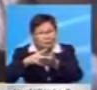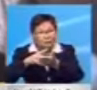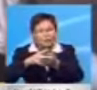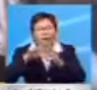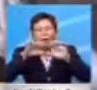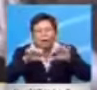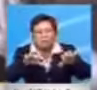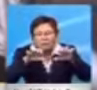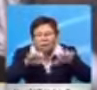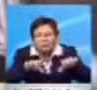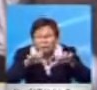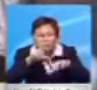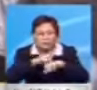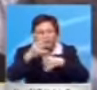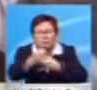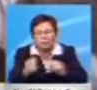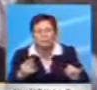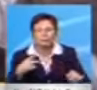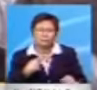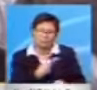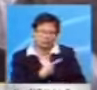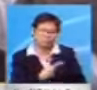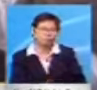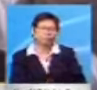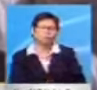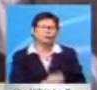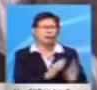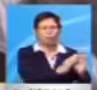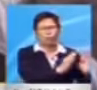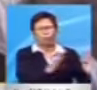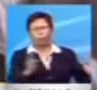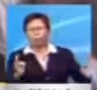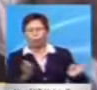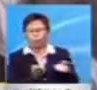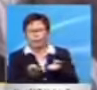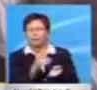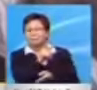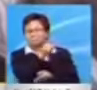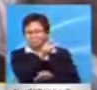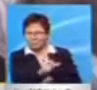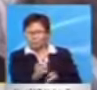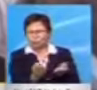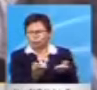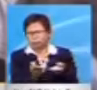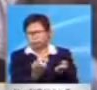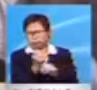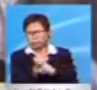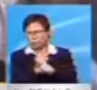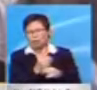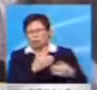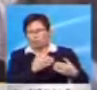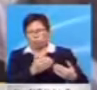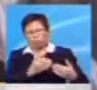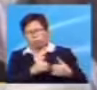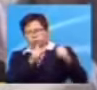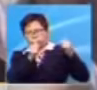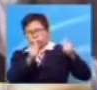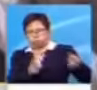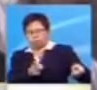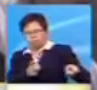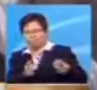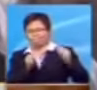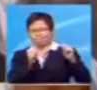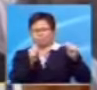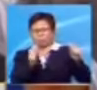anjing di jabatan kita dalam sepanjang perkhidmatan beliau memang beliau telah menunjukkan komitmen yang tinggi disiplin